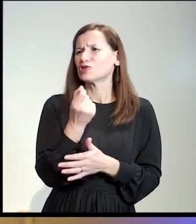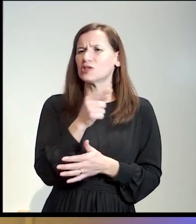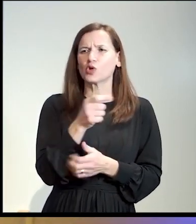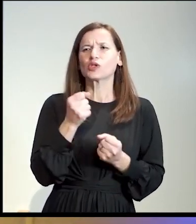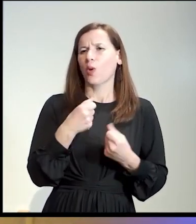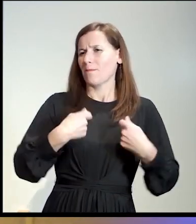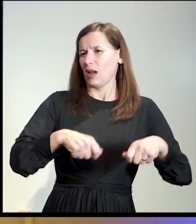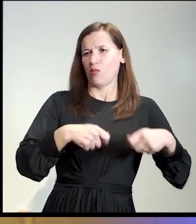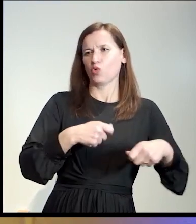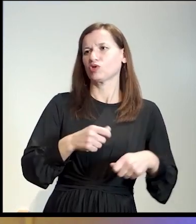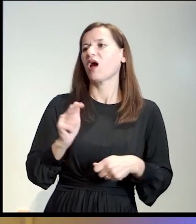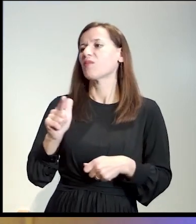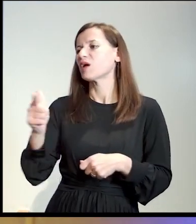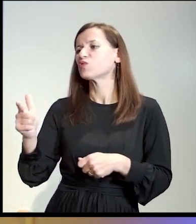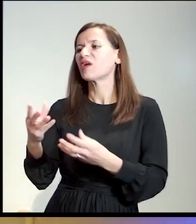ali nepremožnih.